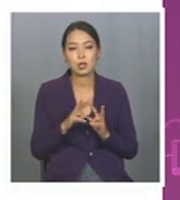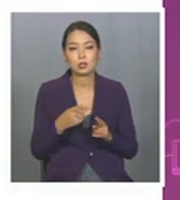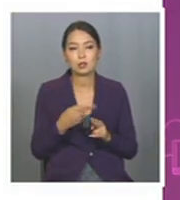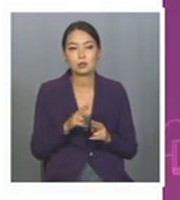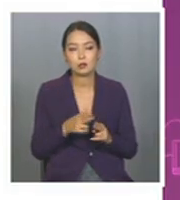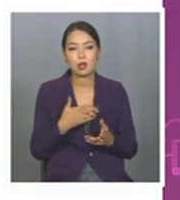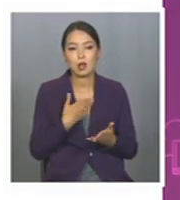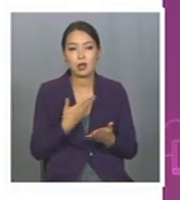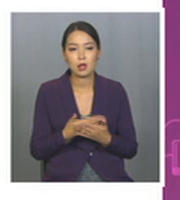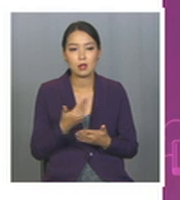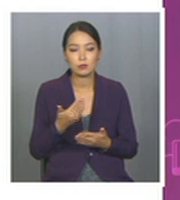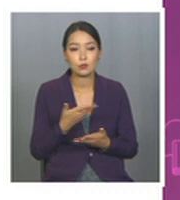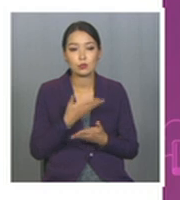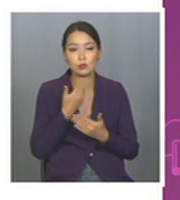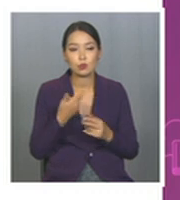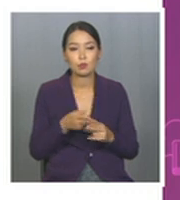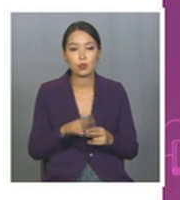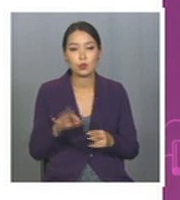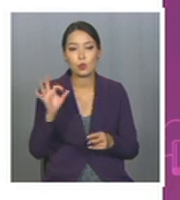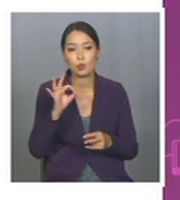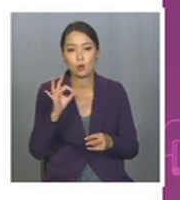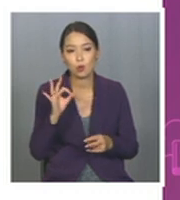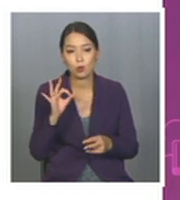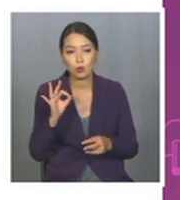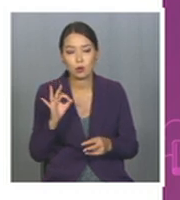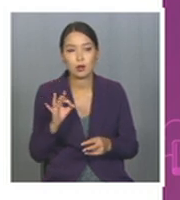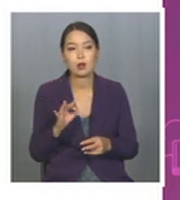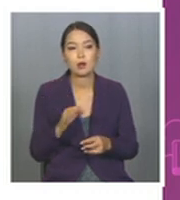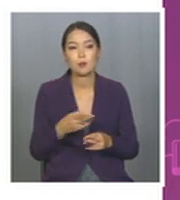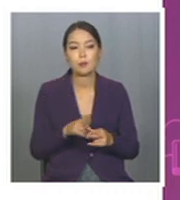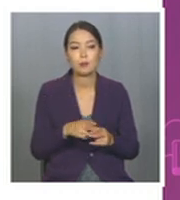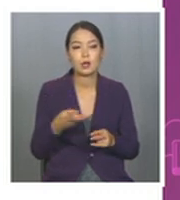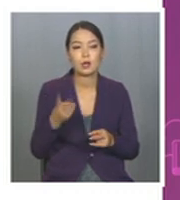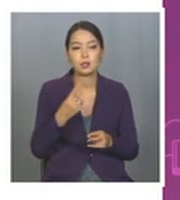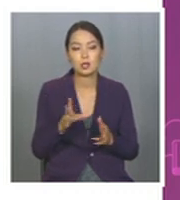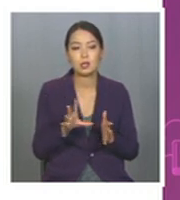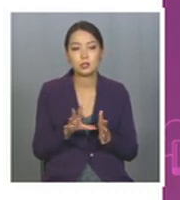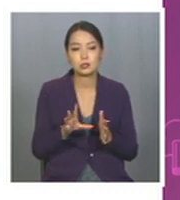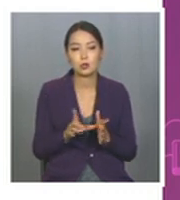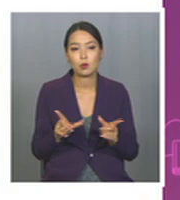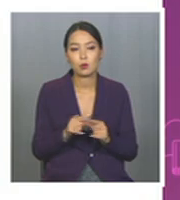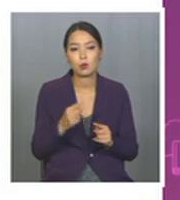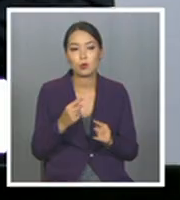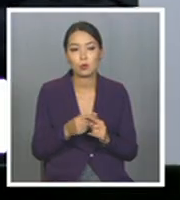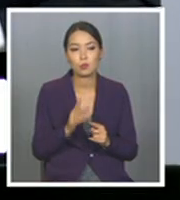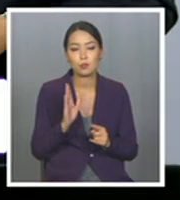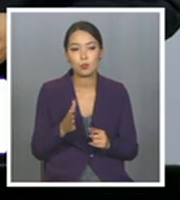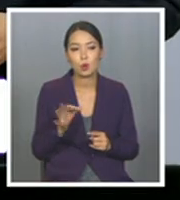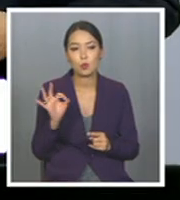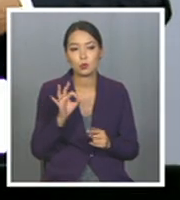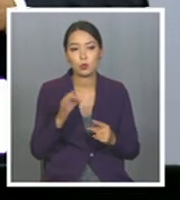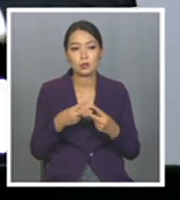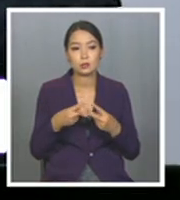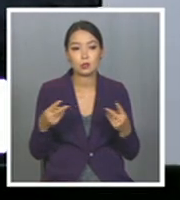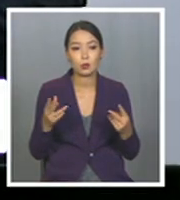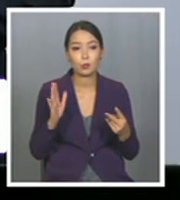кедергісі жоқ, 0-ге тең. Нәтижесінде 2 электр қозғауыш қосқан кезде ол бізге 0-ге тең болады.